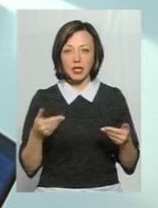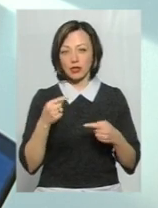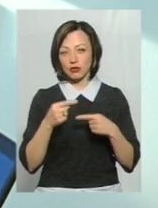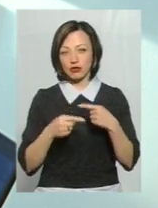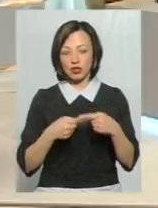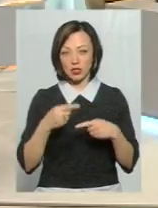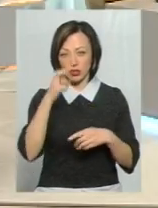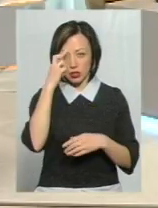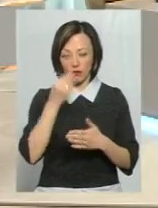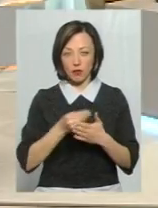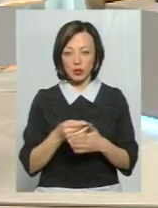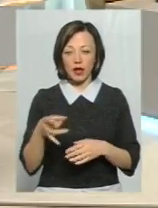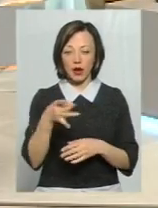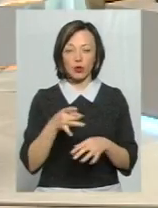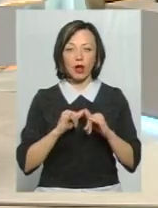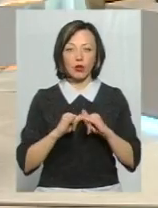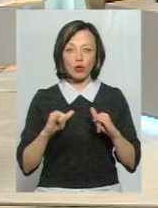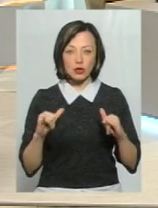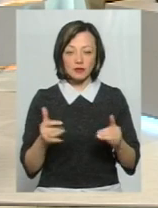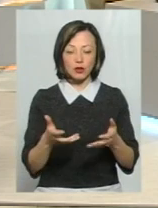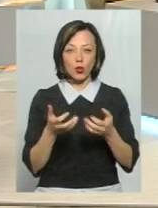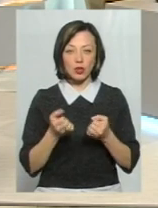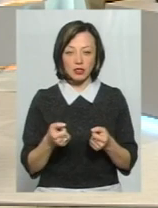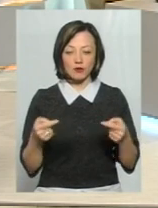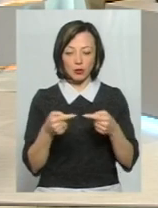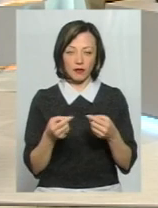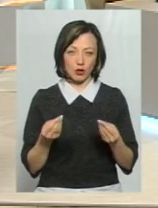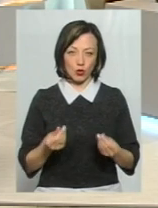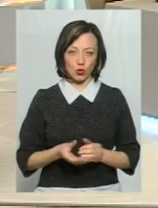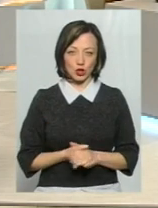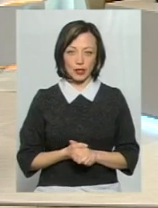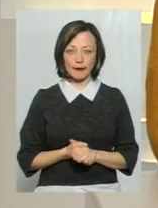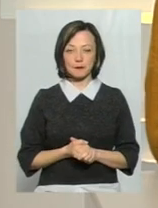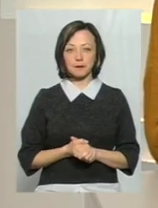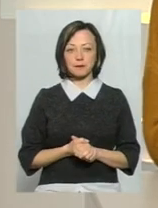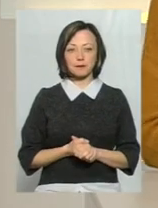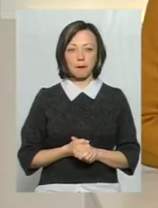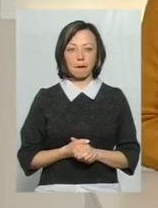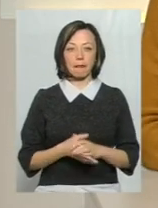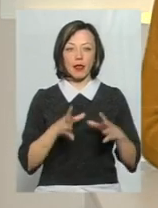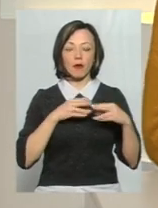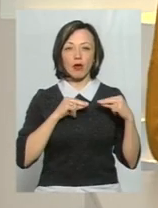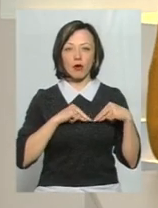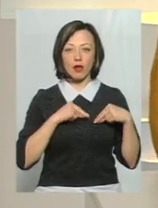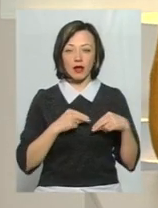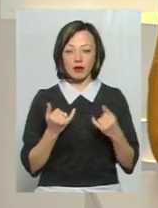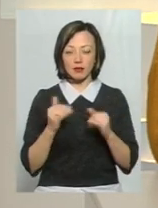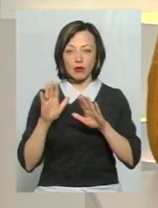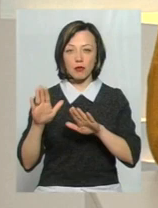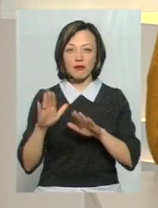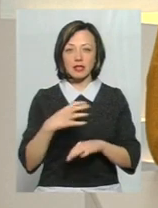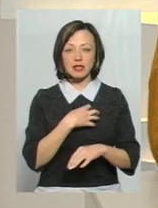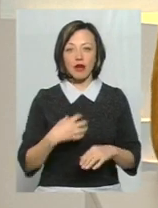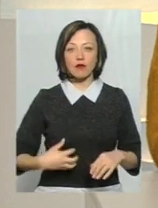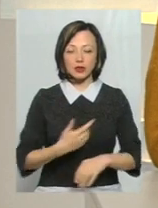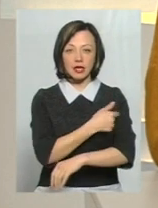через Державний фонд регіонального розвитку одержали відповідні кошти. Мої колеги днями побували у